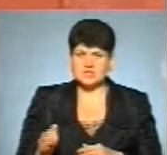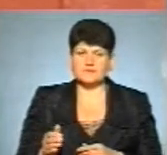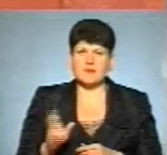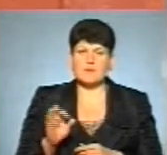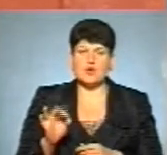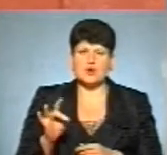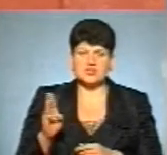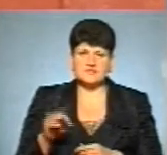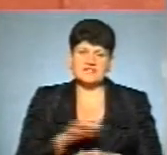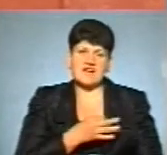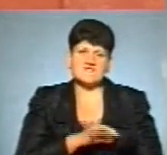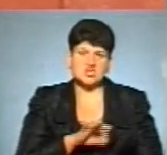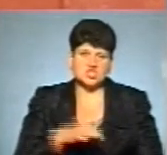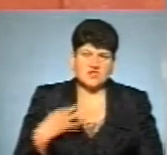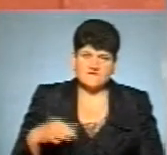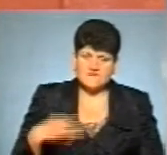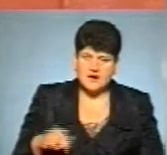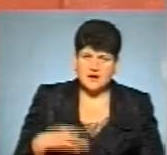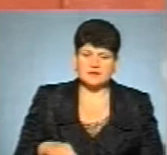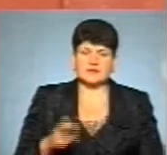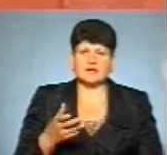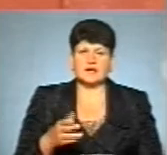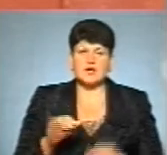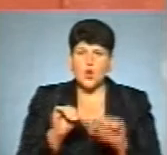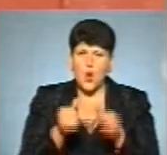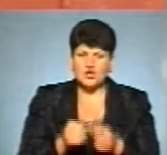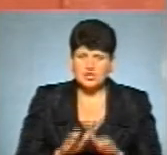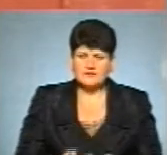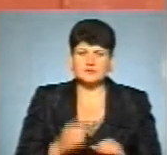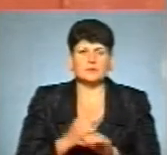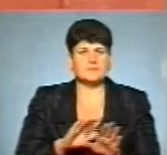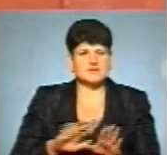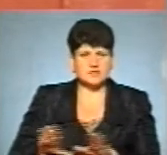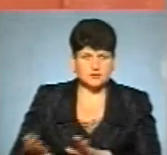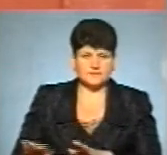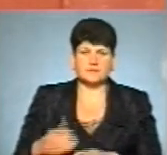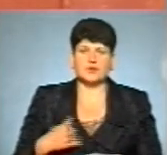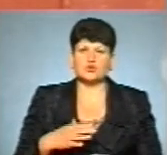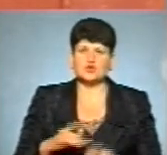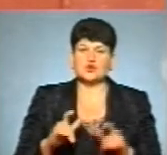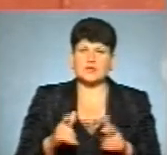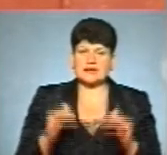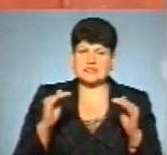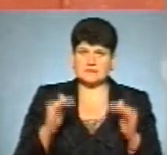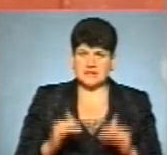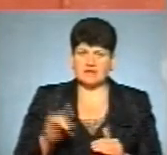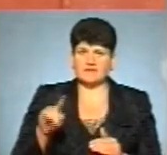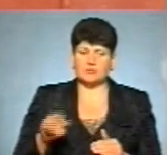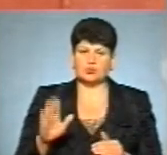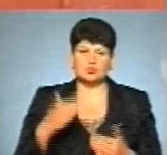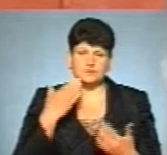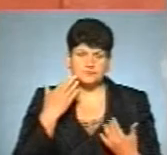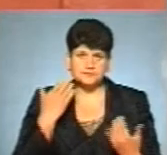Борщівська вишиванка, і Лемківська Ватра, і фестиваль гончарів, він відбувається пізніше. Очікуємо, що карантин спаде, вимоги будуть